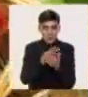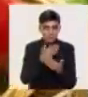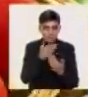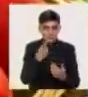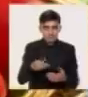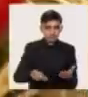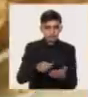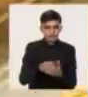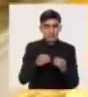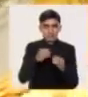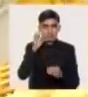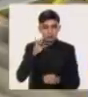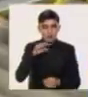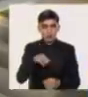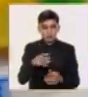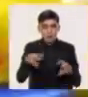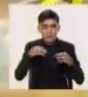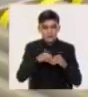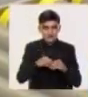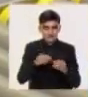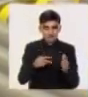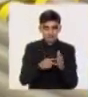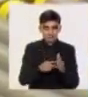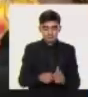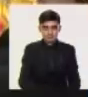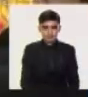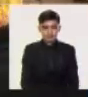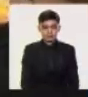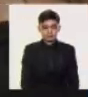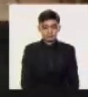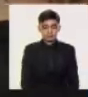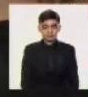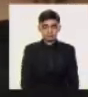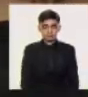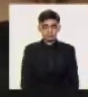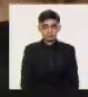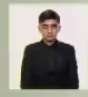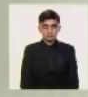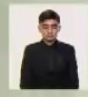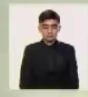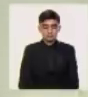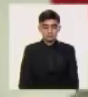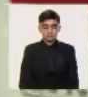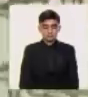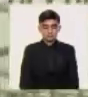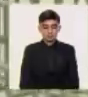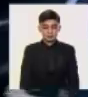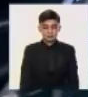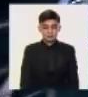придется заплатить 10% от общей суммы. Нургали Карабаев, Сергей Шуйский, Информбюро, Алматы.